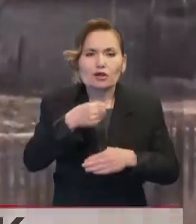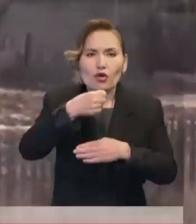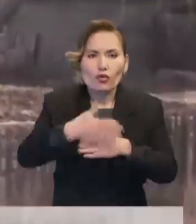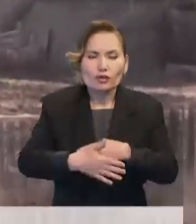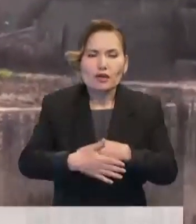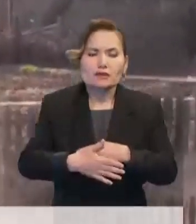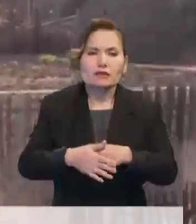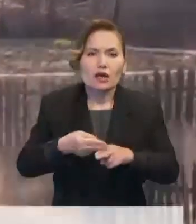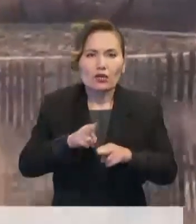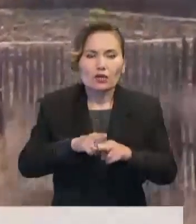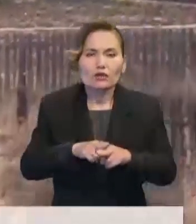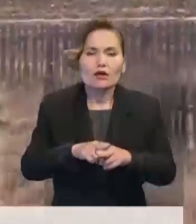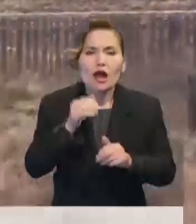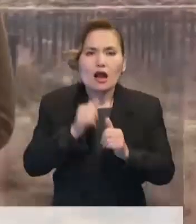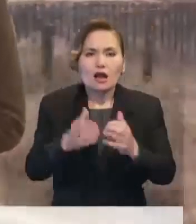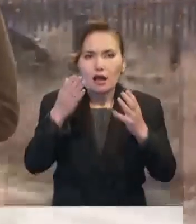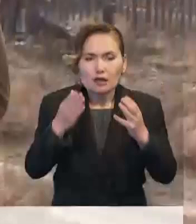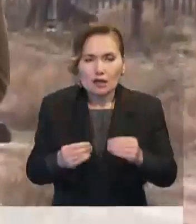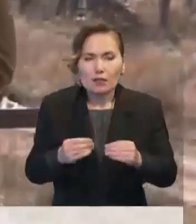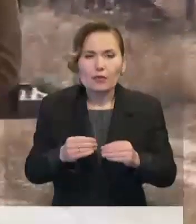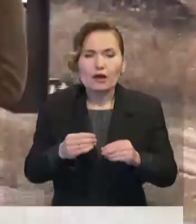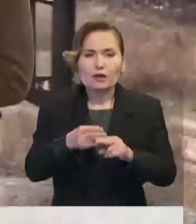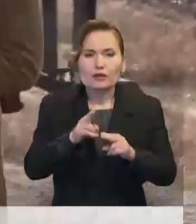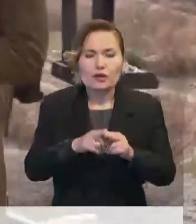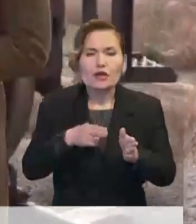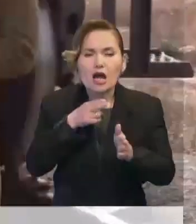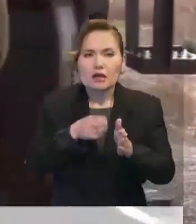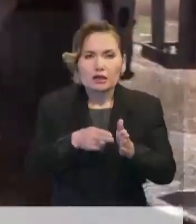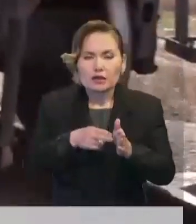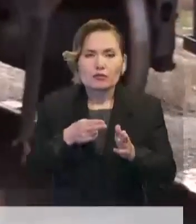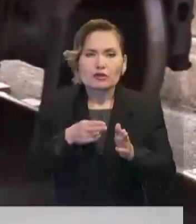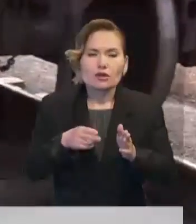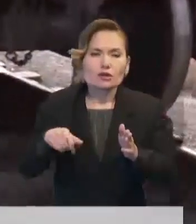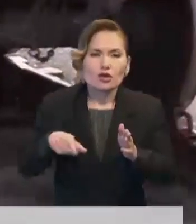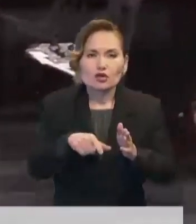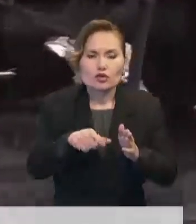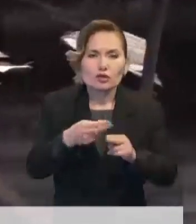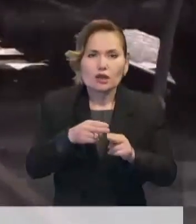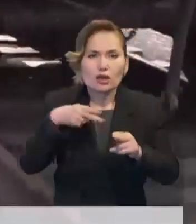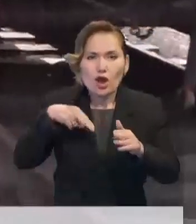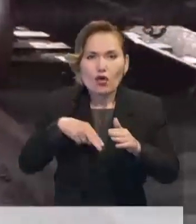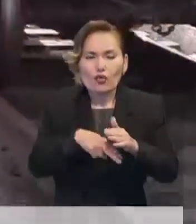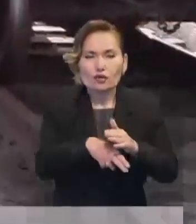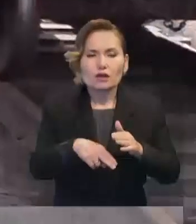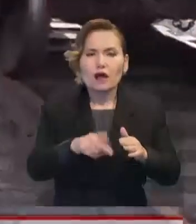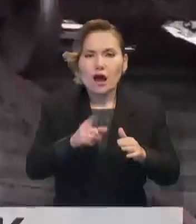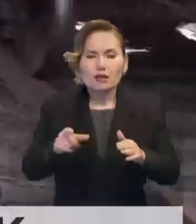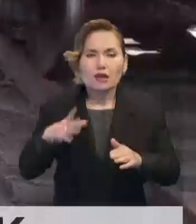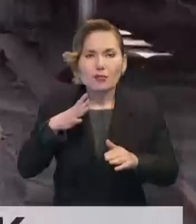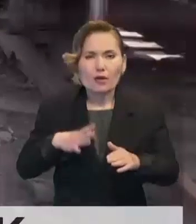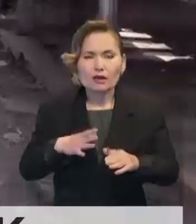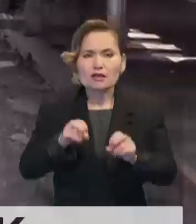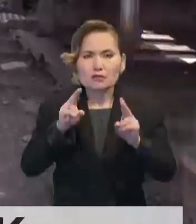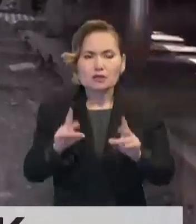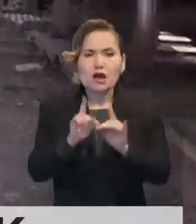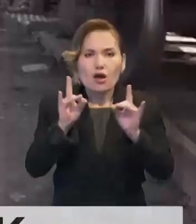өтеді. Сондықтан тұрғындар күнделікті осылай темір жолды аттап өтуге мәжбүр, себебі қауіпсіз орын қарастырмаған. Заң бойынша да